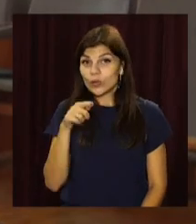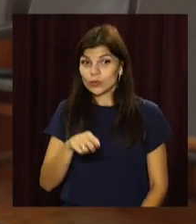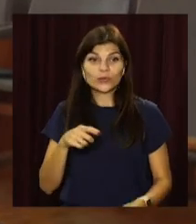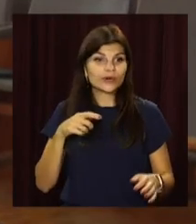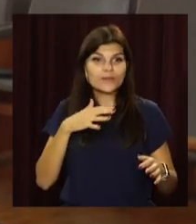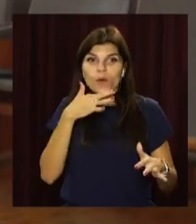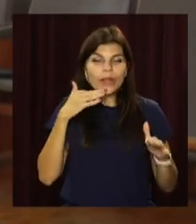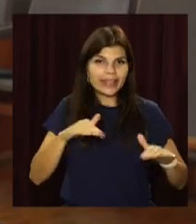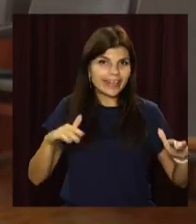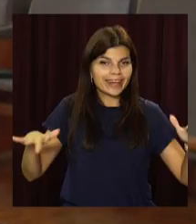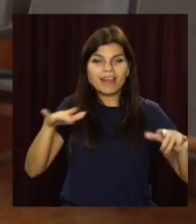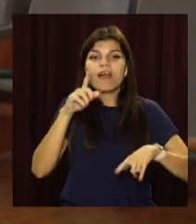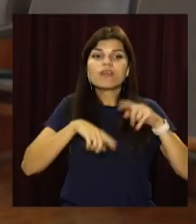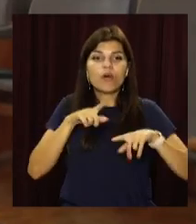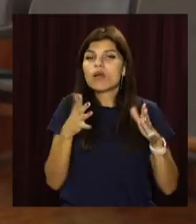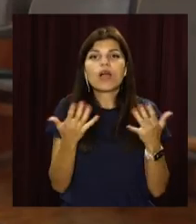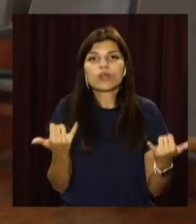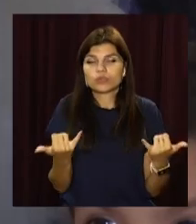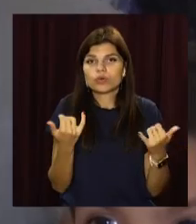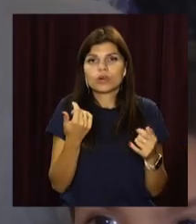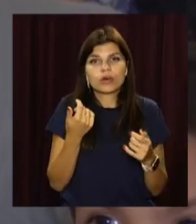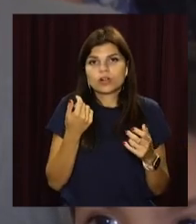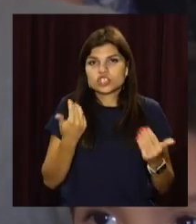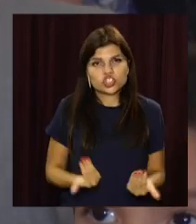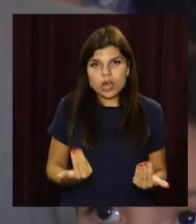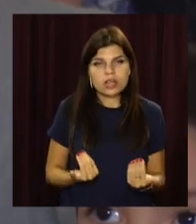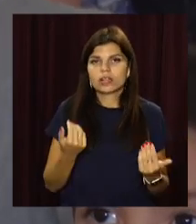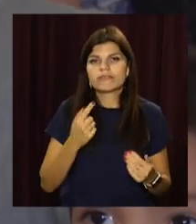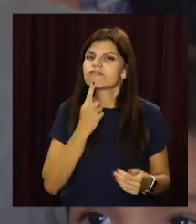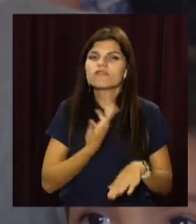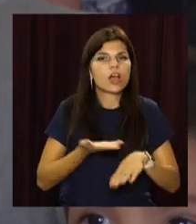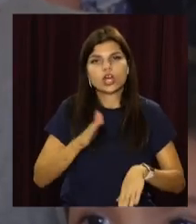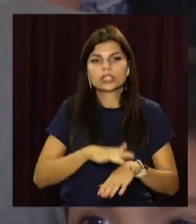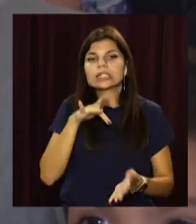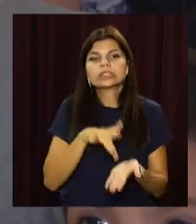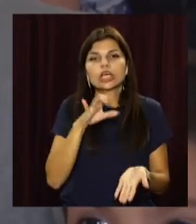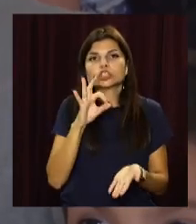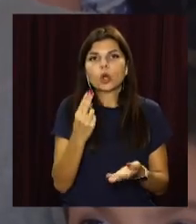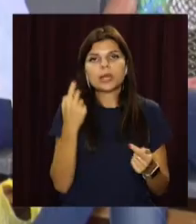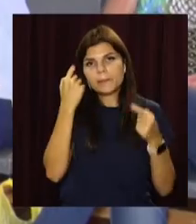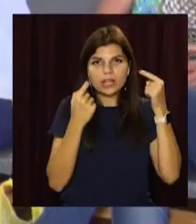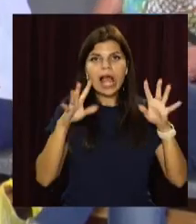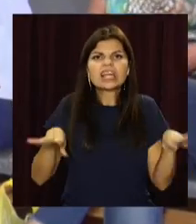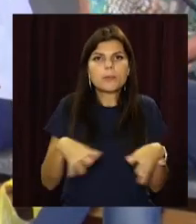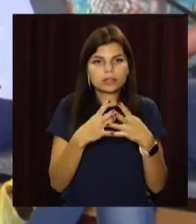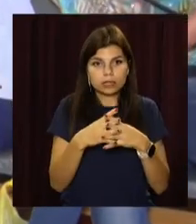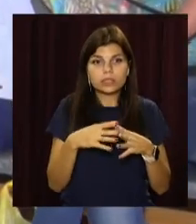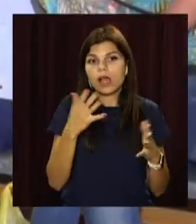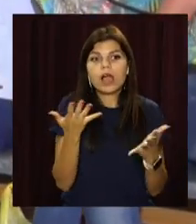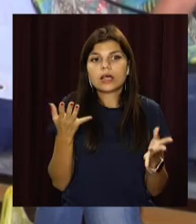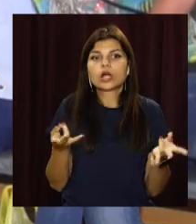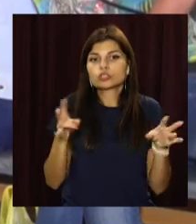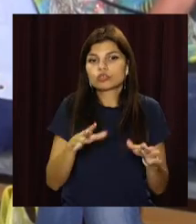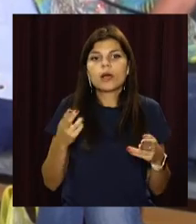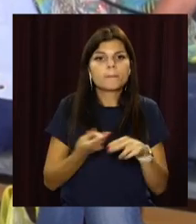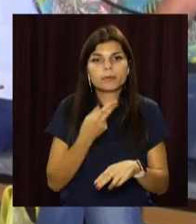Розважають півсотні дітей із родин, яким нині доводиться не солодко. Серед них і мешканці Центру соціально-психологічної реабілітації, які